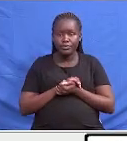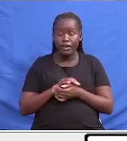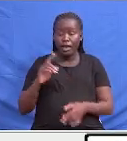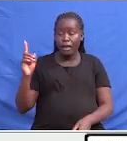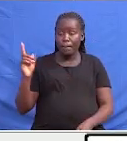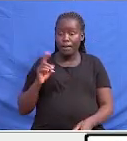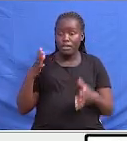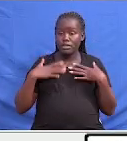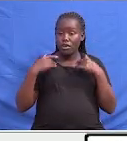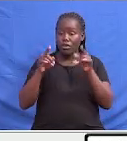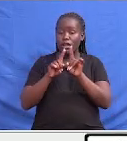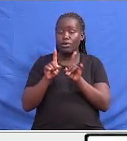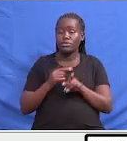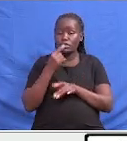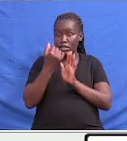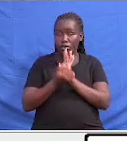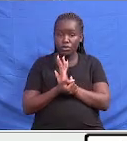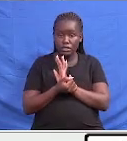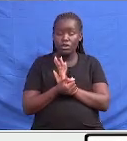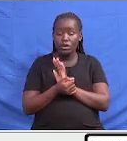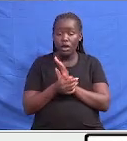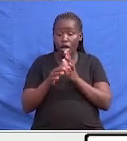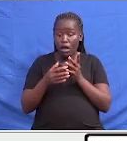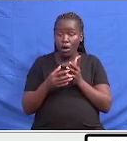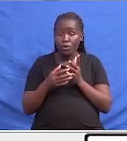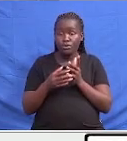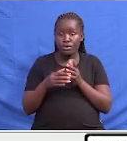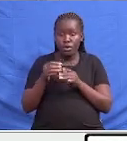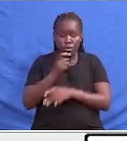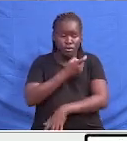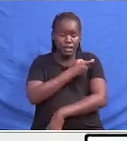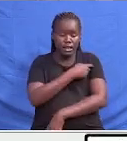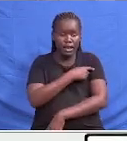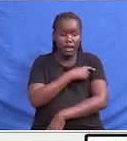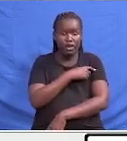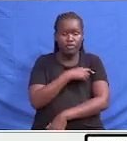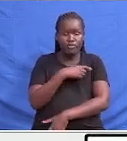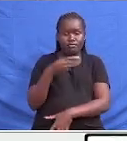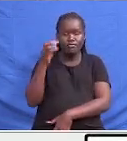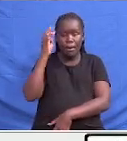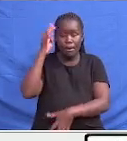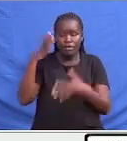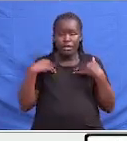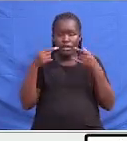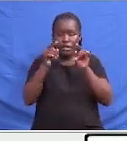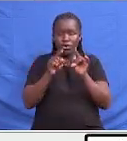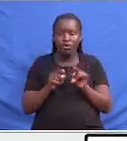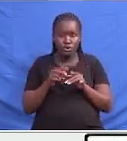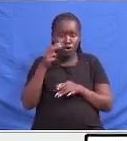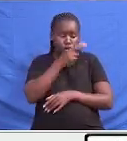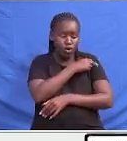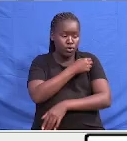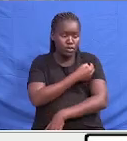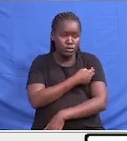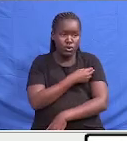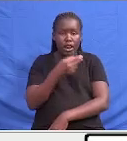Wizara ya Afya pia imesisitiza dhamira yake ya kuwekeza katika kliniki za afya ya akili na vituo vya matibabu katika hospitali zote za ngazi